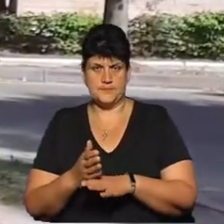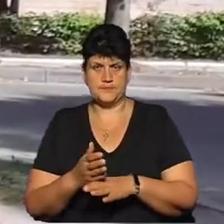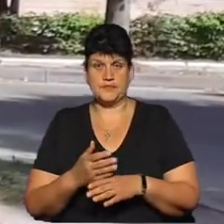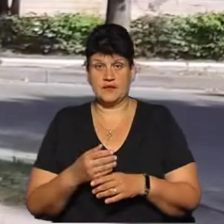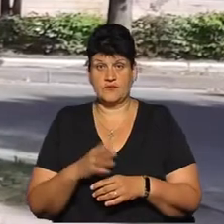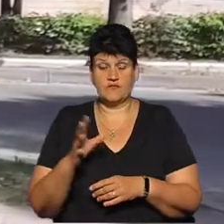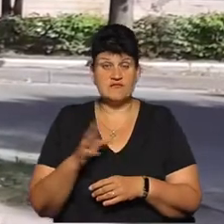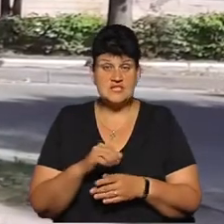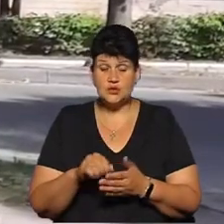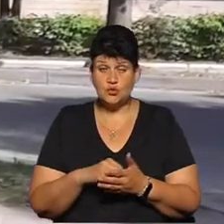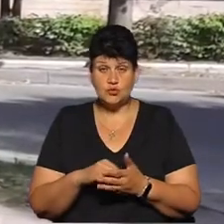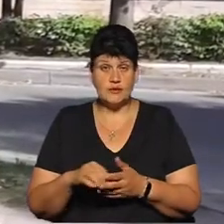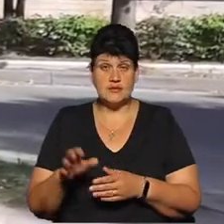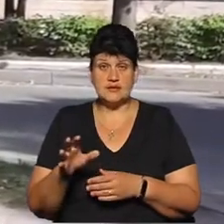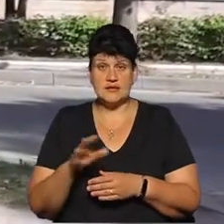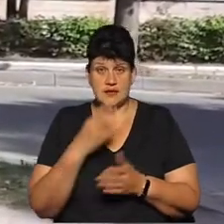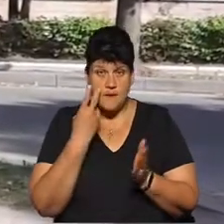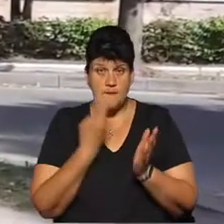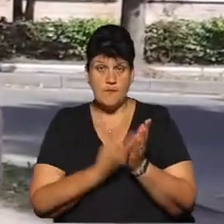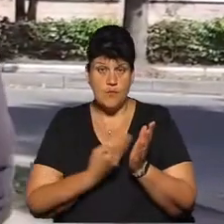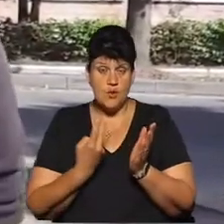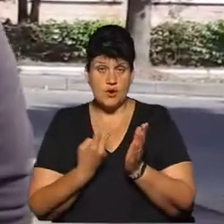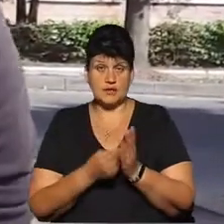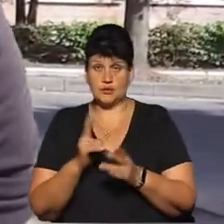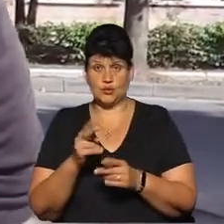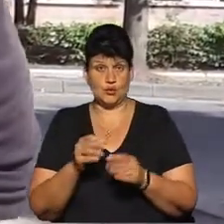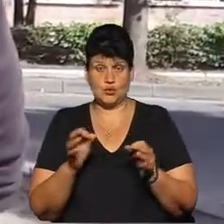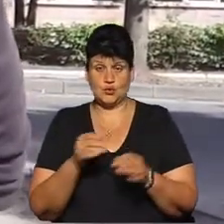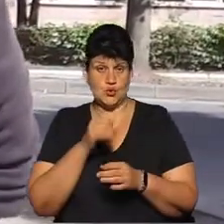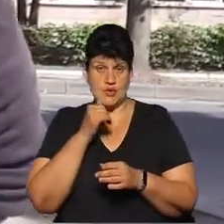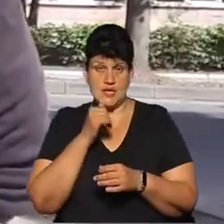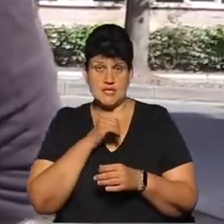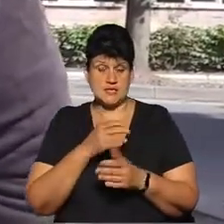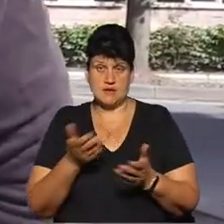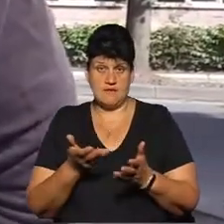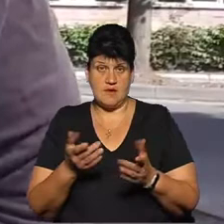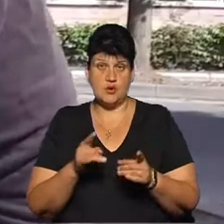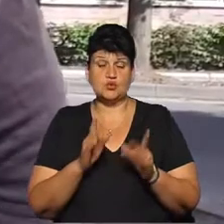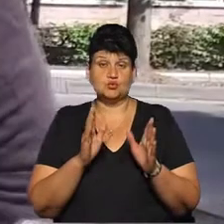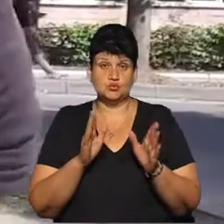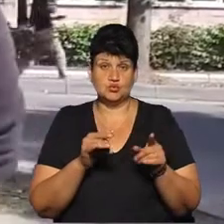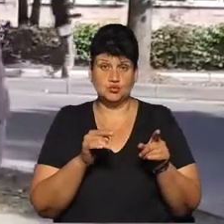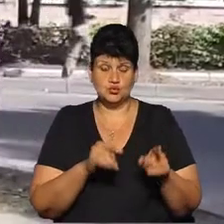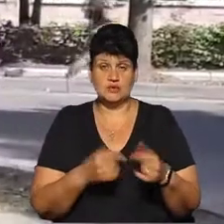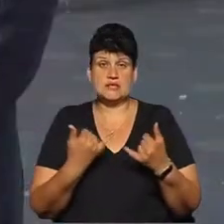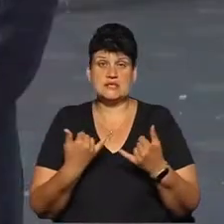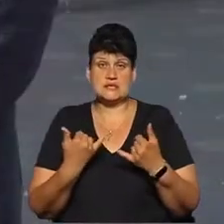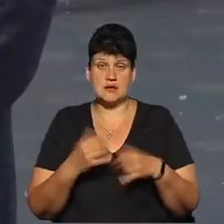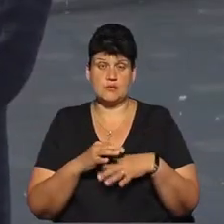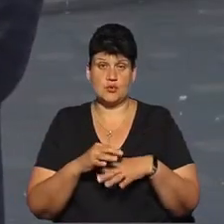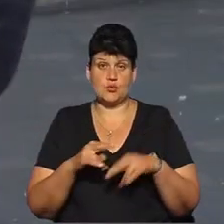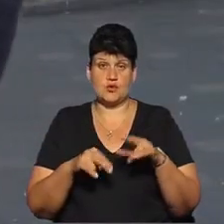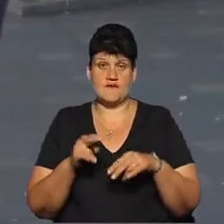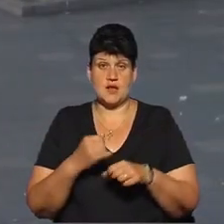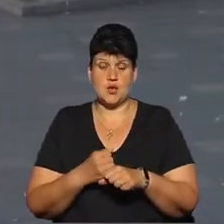документи всім мешканцям я показую. Тобто ніхто нічого не скриває і говорить, що тут буде і яка зараз проводяться будівельні роботи.